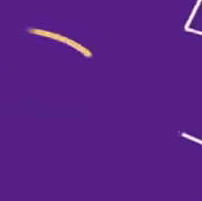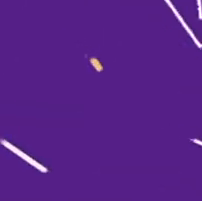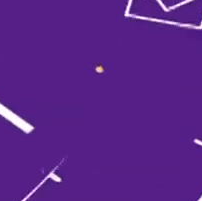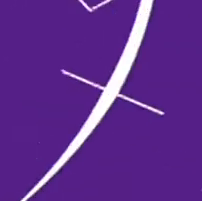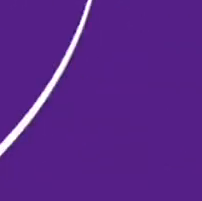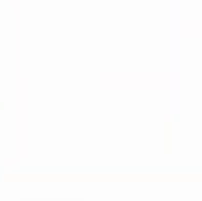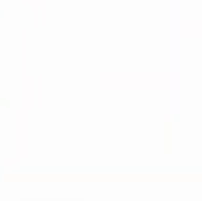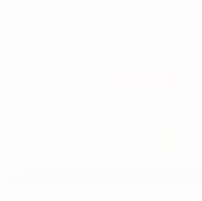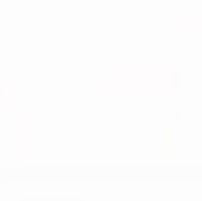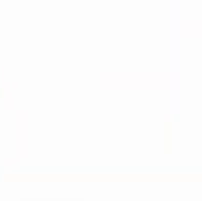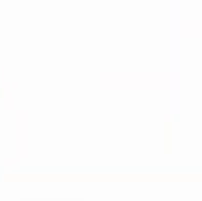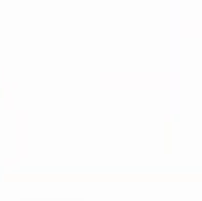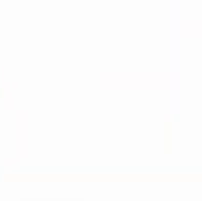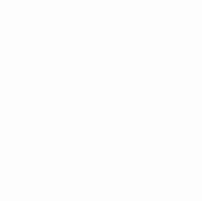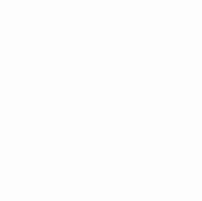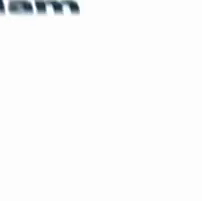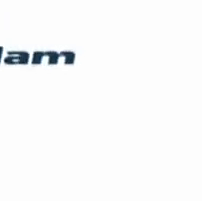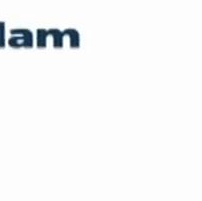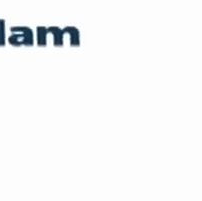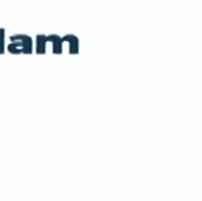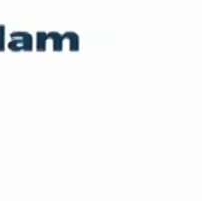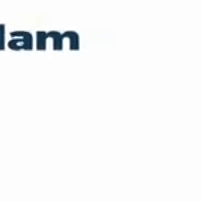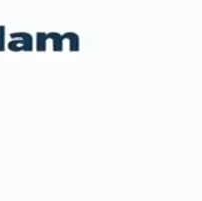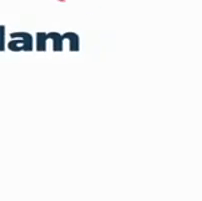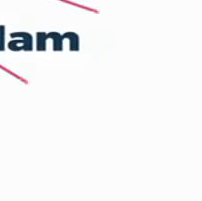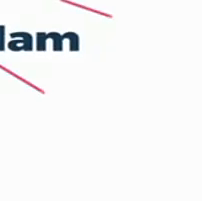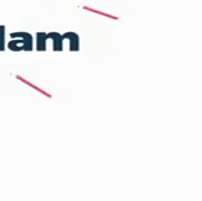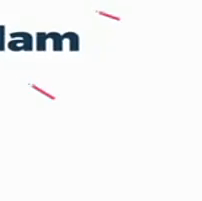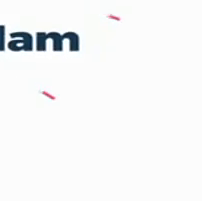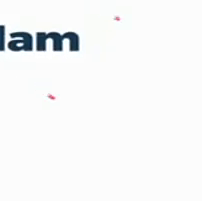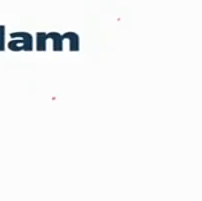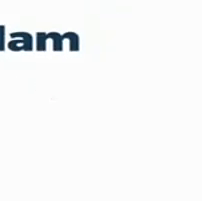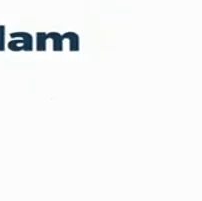KPM.